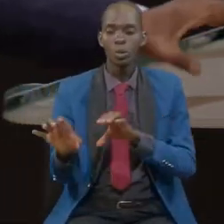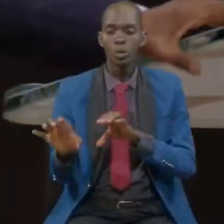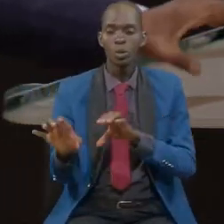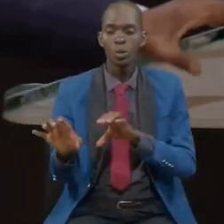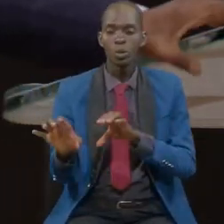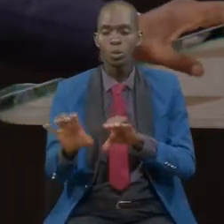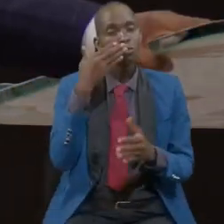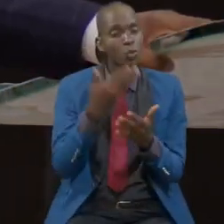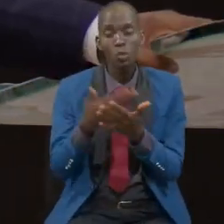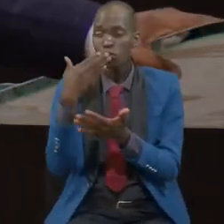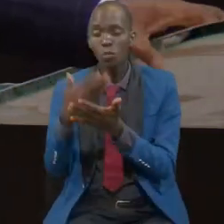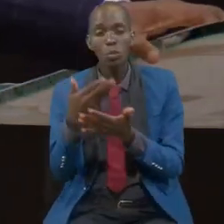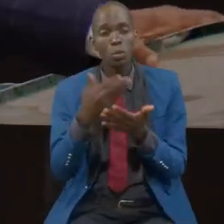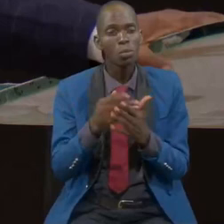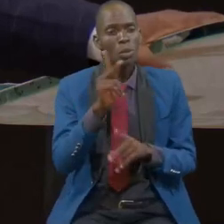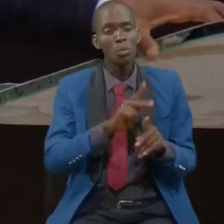lieu, faisant du bien.